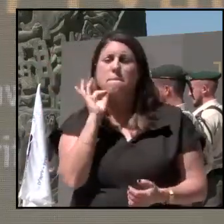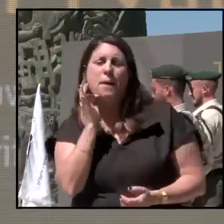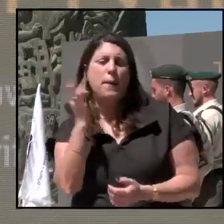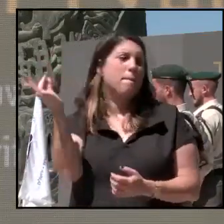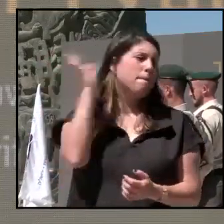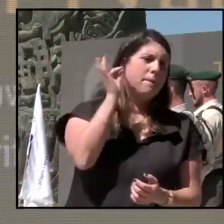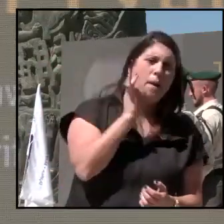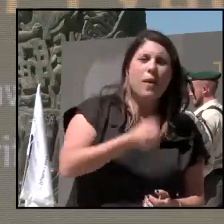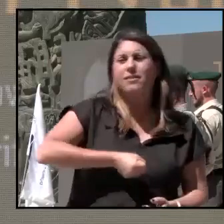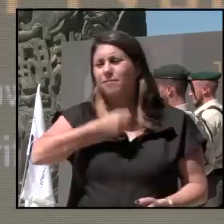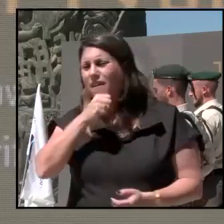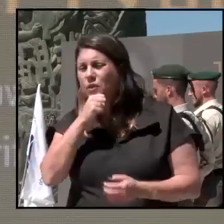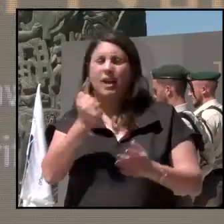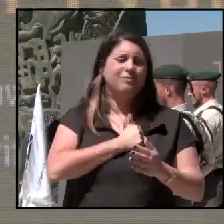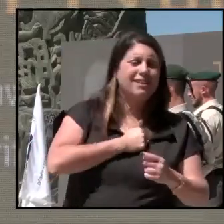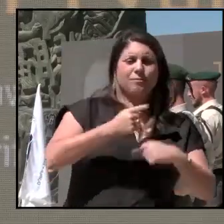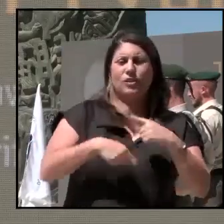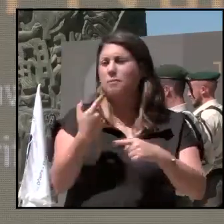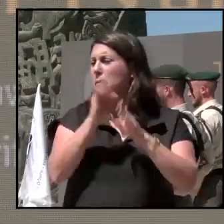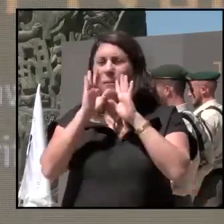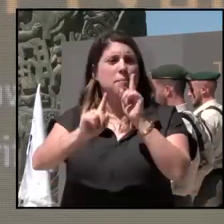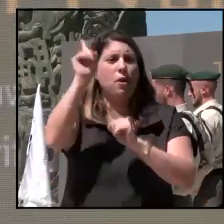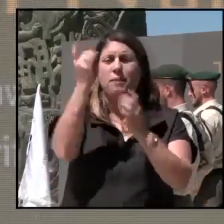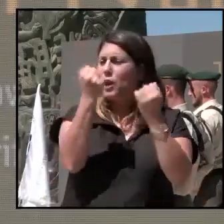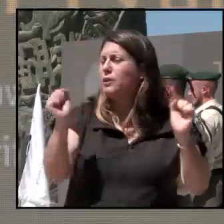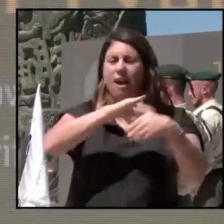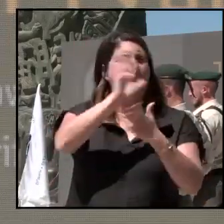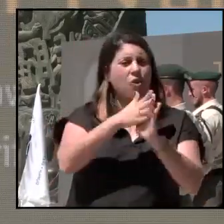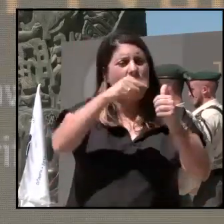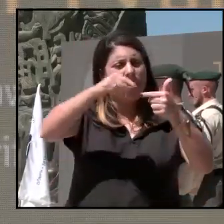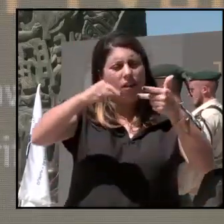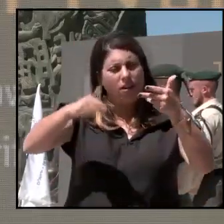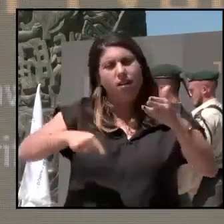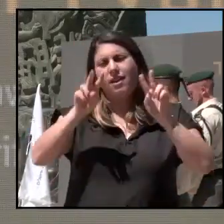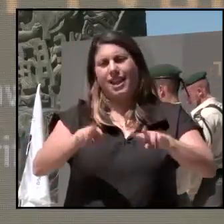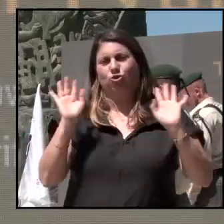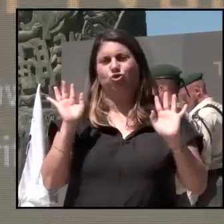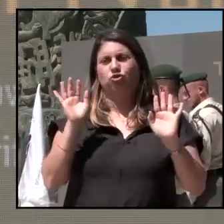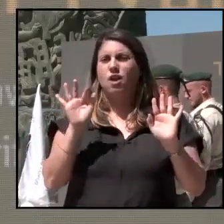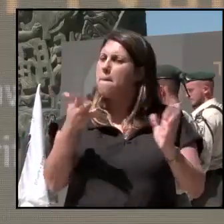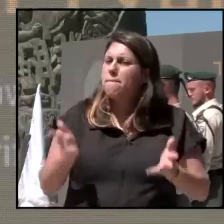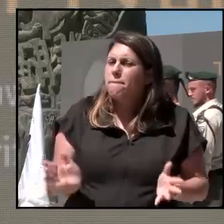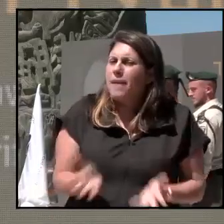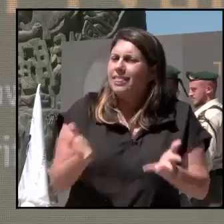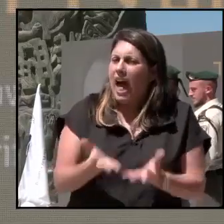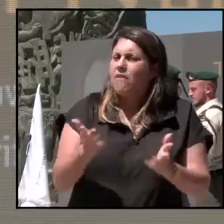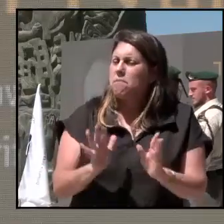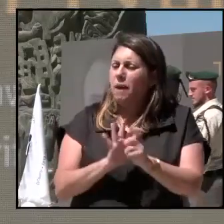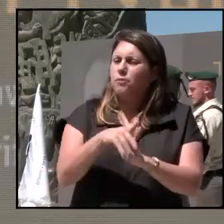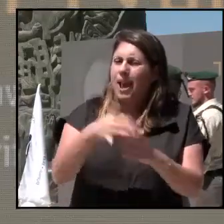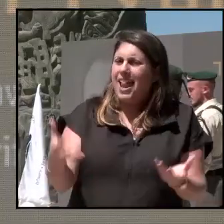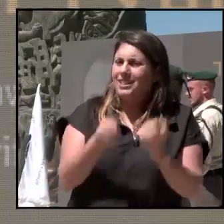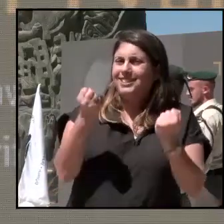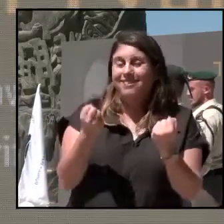צעירים, מבוגרים, דתיים, מסורתיים, אתאיסטים, חילונים, מאמינים, כל מה שביניהם. מה דחף אותם להציל את בני עמם?